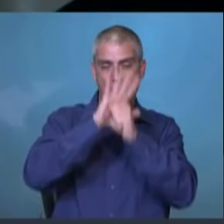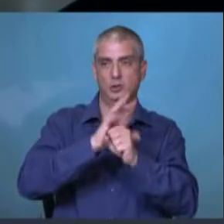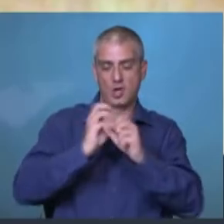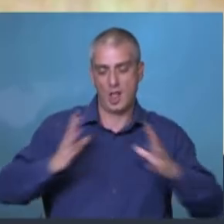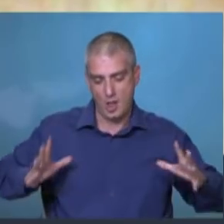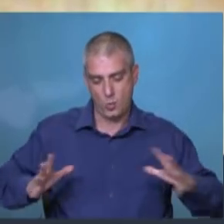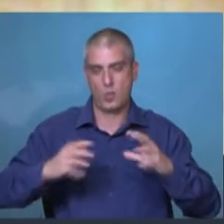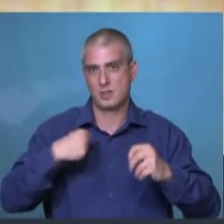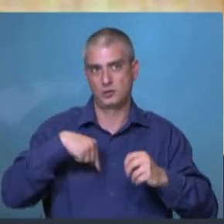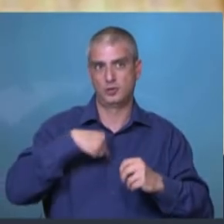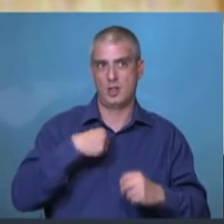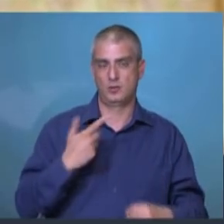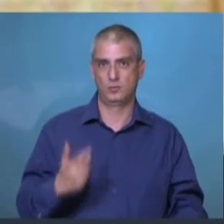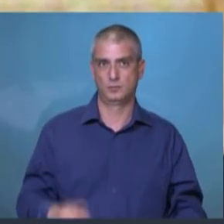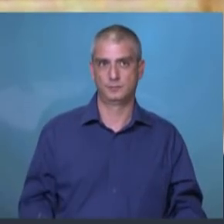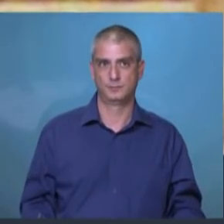אוגדתי שלנו.